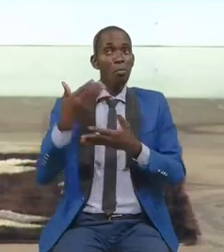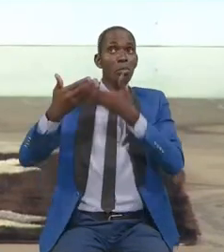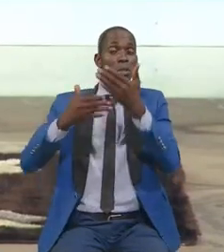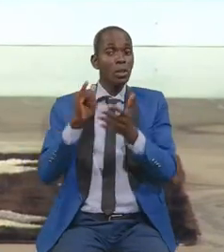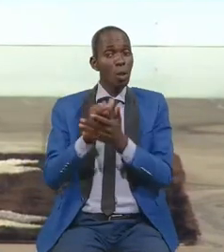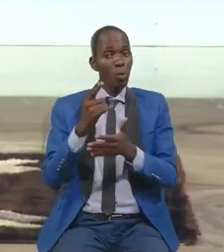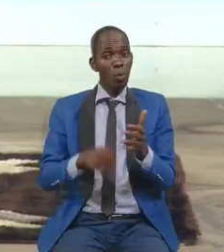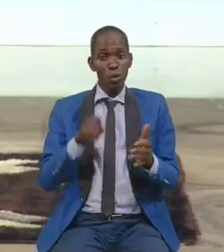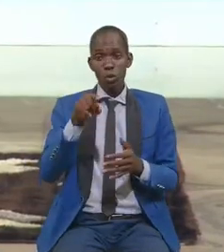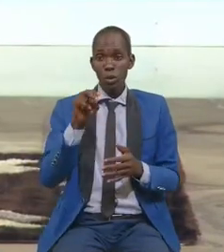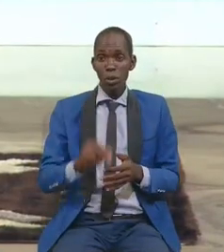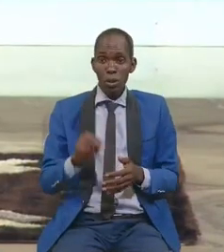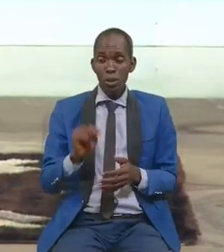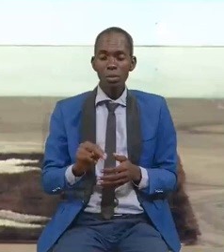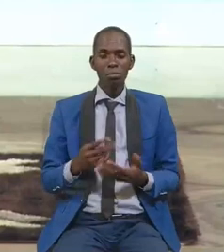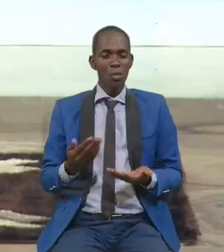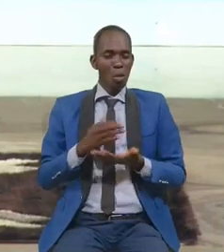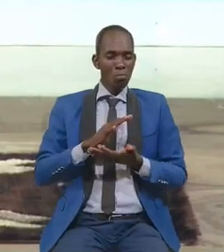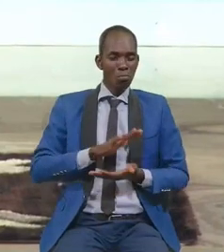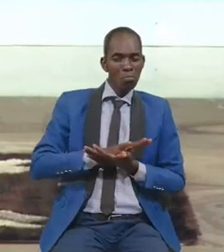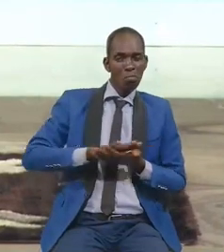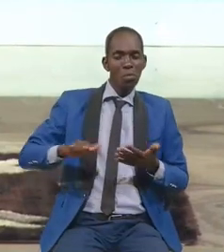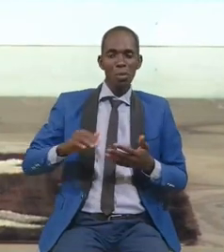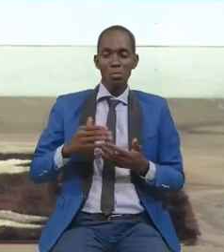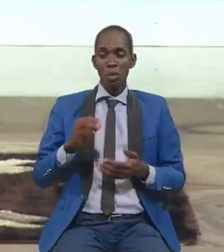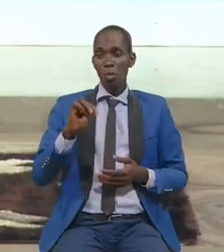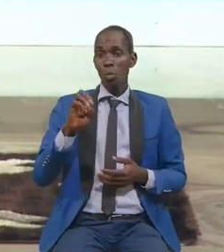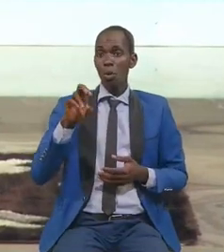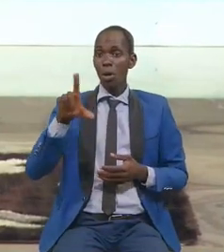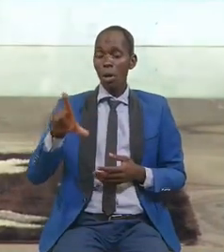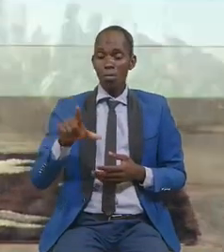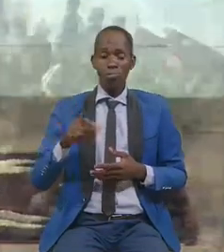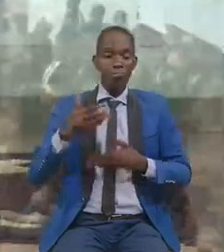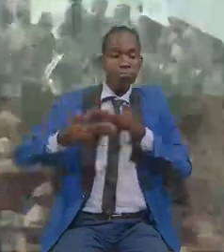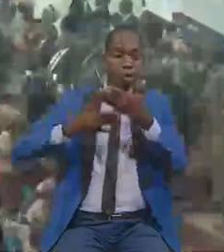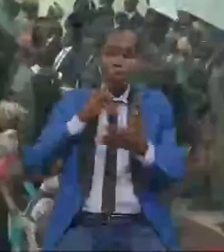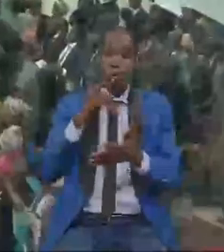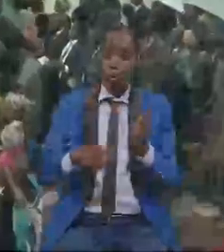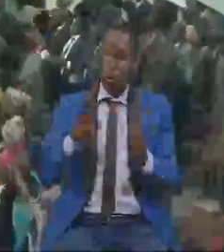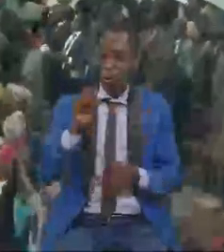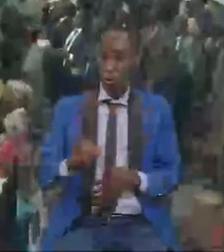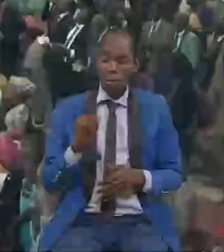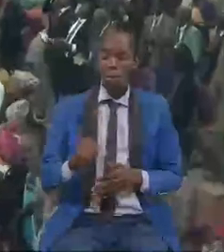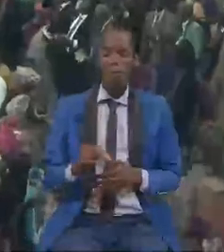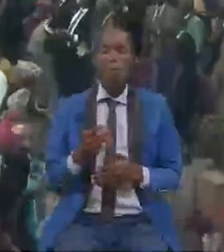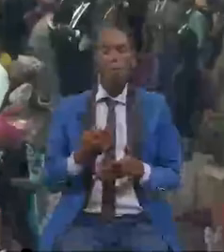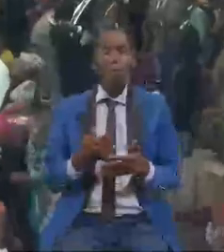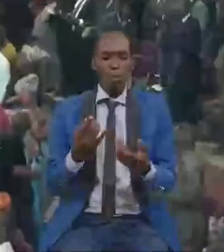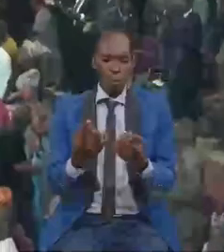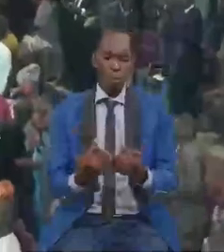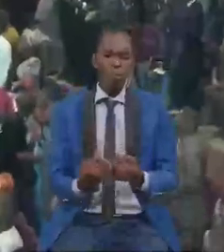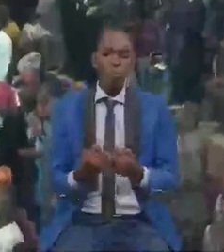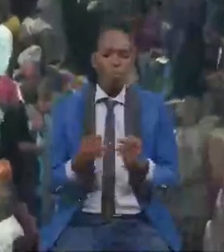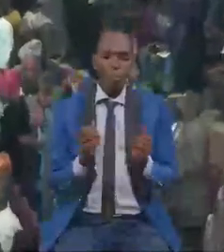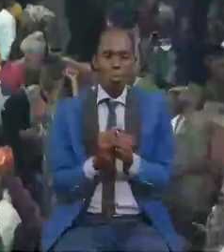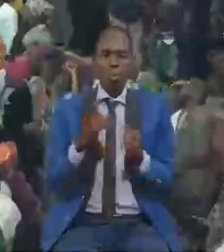c'est le progrès qu'on demande. Le progrès moral, c'est le progrès espirituel, c'est le progrès qu'on demande.